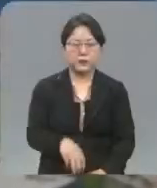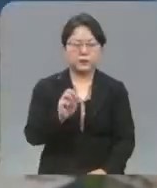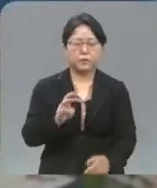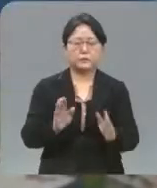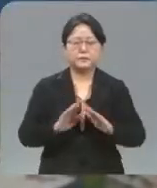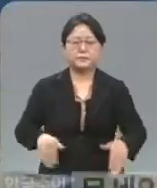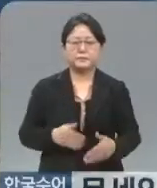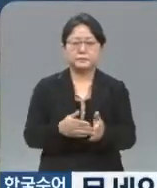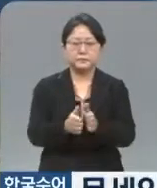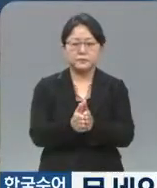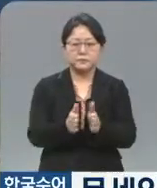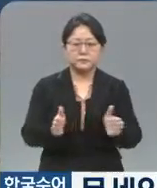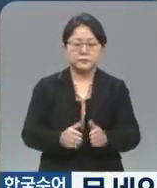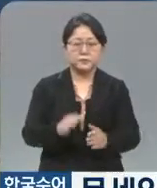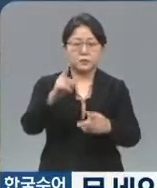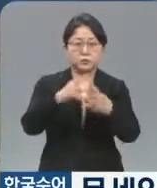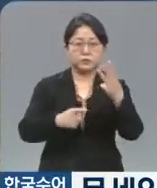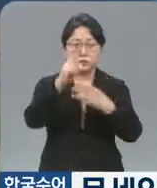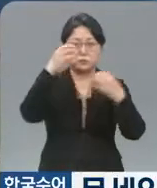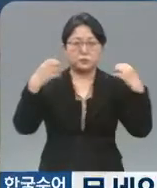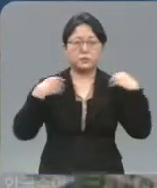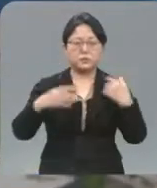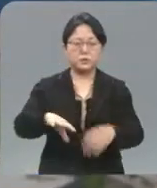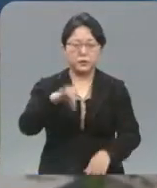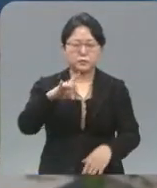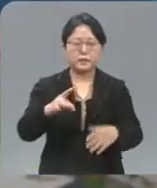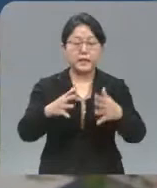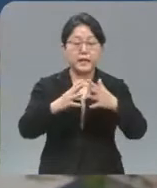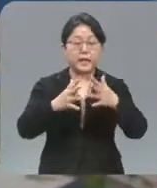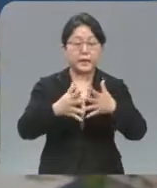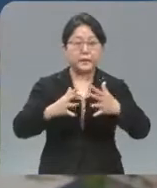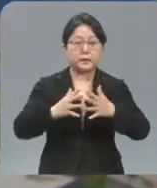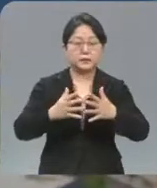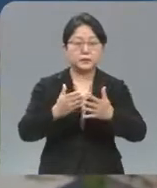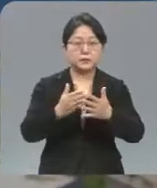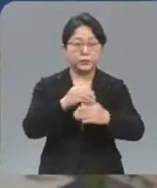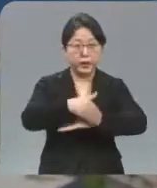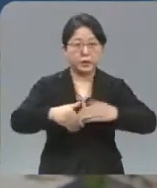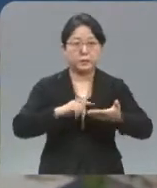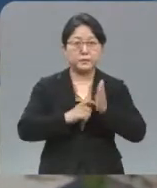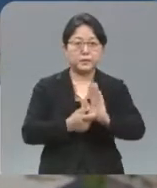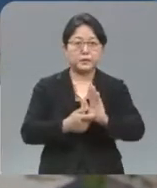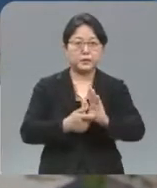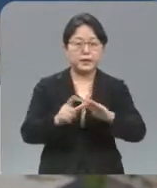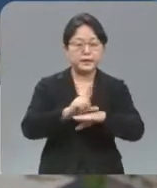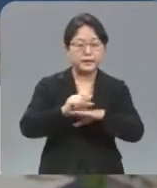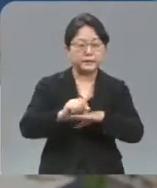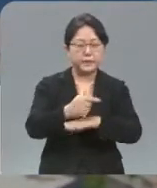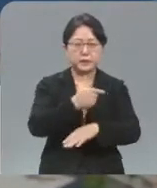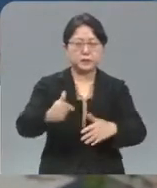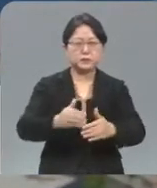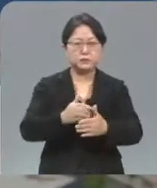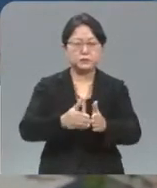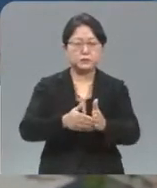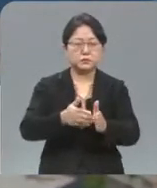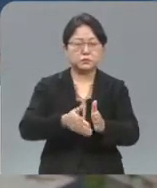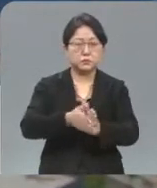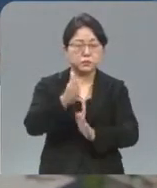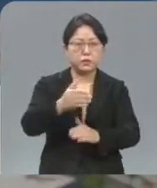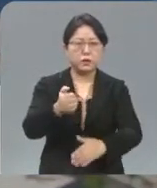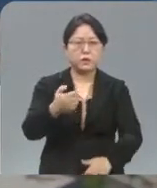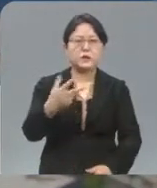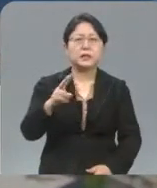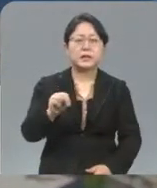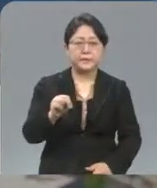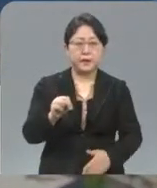광주 전남권이었습니다. 윤석열 정부가 처음으로 주택 공급 계획을 발표했는데요. 지방 대도시에 52만 호를